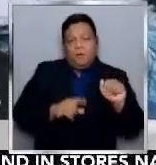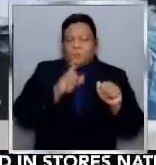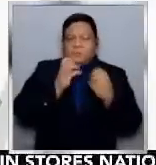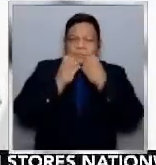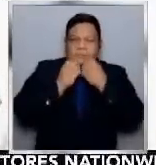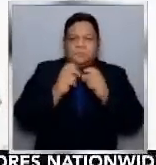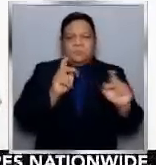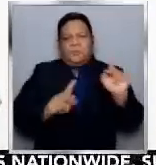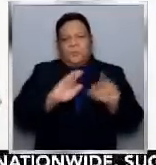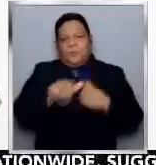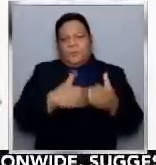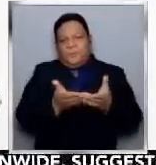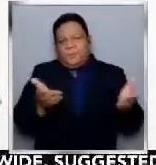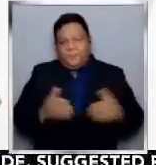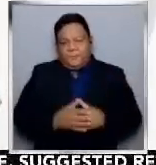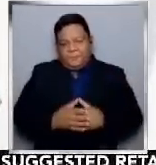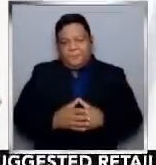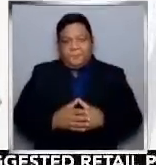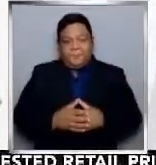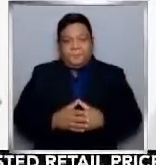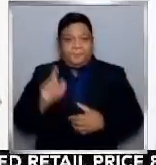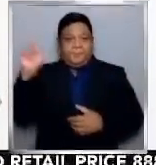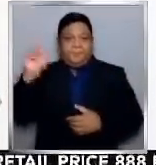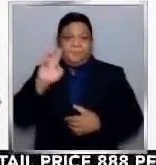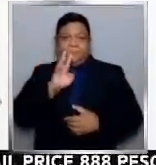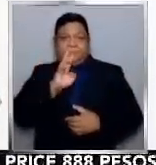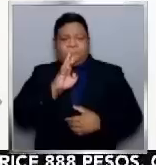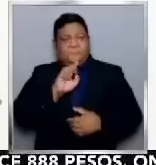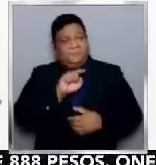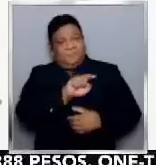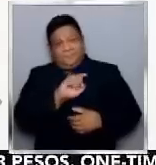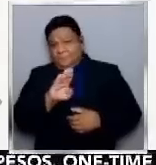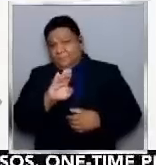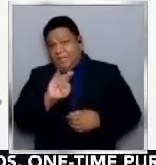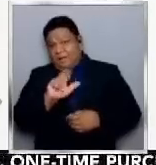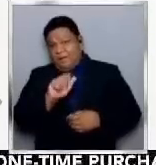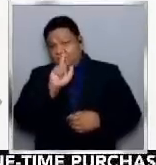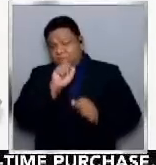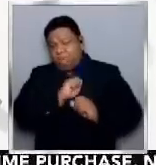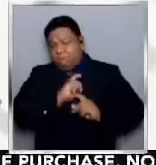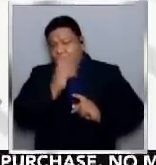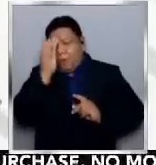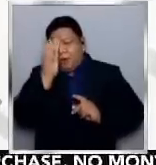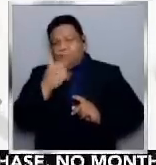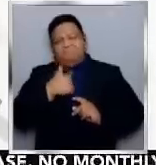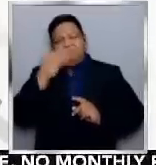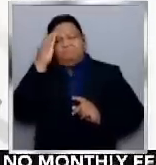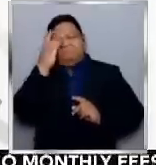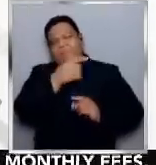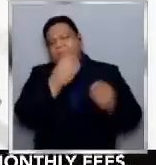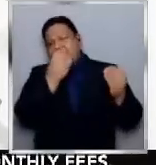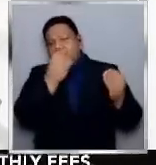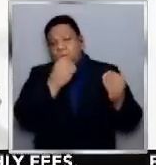kanya. I appreciate her kasi alam ko somehow tinuturuan niya ako Pero ayaw niya ipakita sa